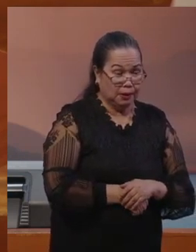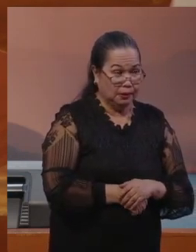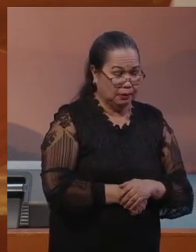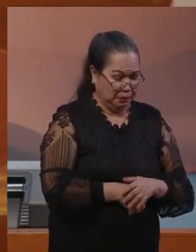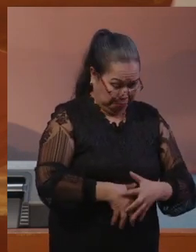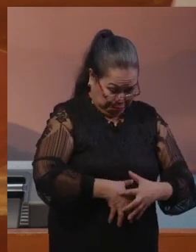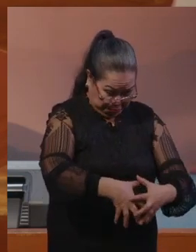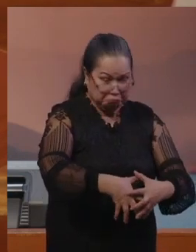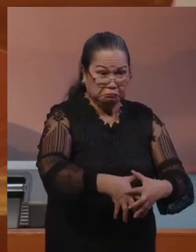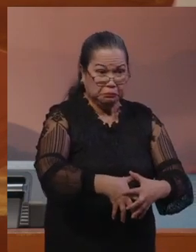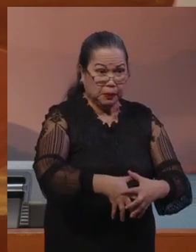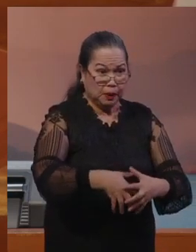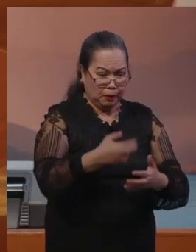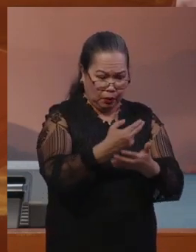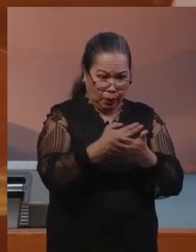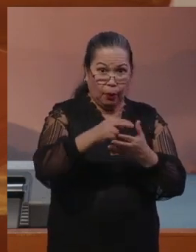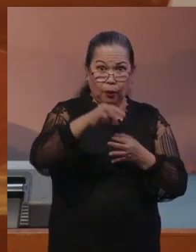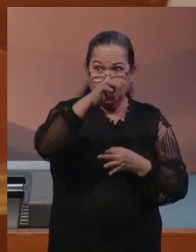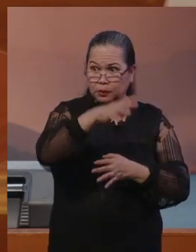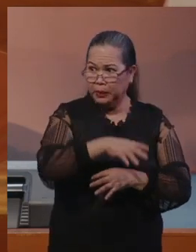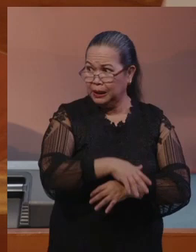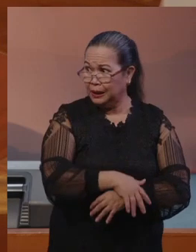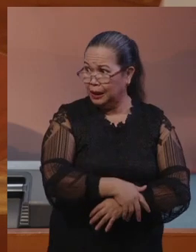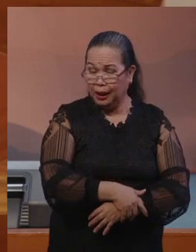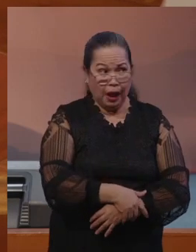Buntis ako ng Holy Spirit.